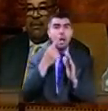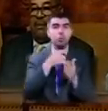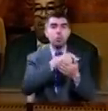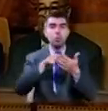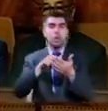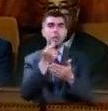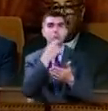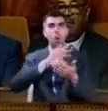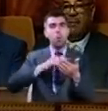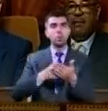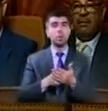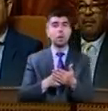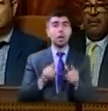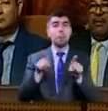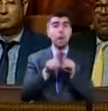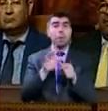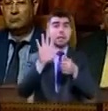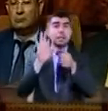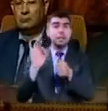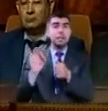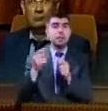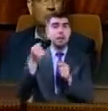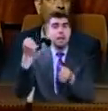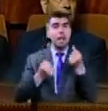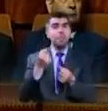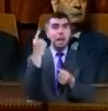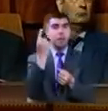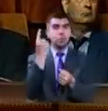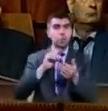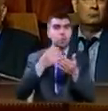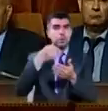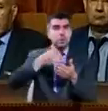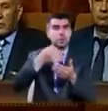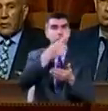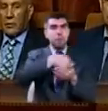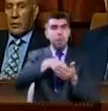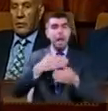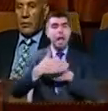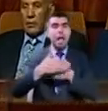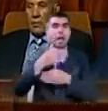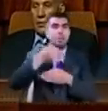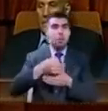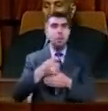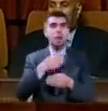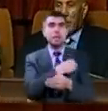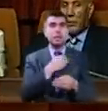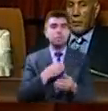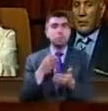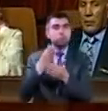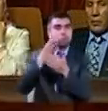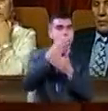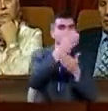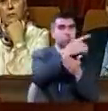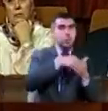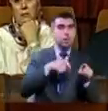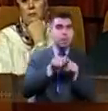النفسي، وتخصيص أكثر من 60 سيارة إسعاف لنقل المرضى من أماكن إقامة بنواحي الضريح إلى المستشفيات والمصالح الصحية الواقعة في